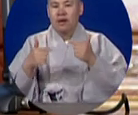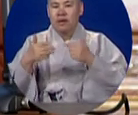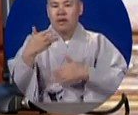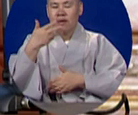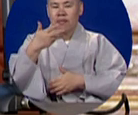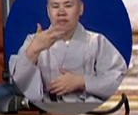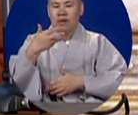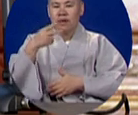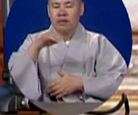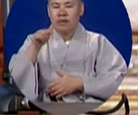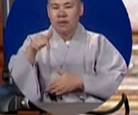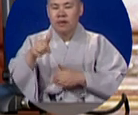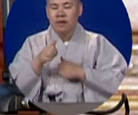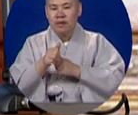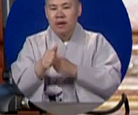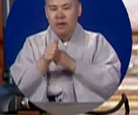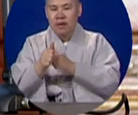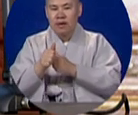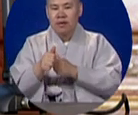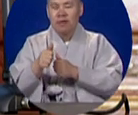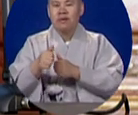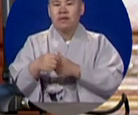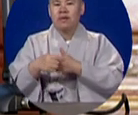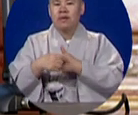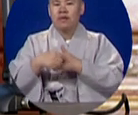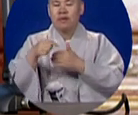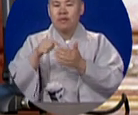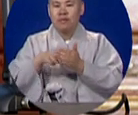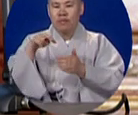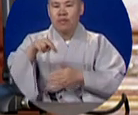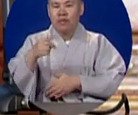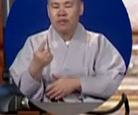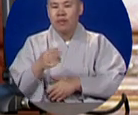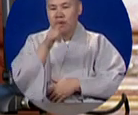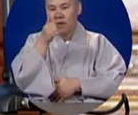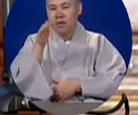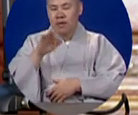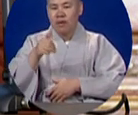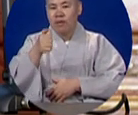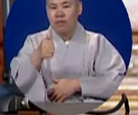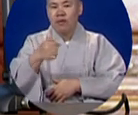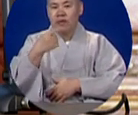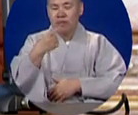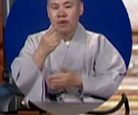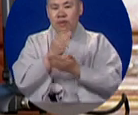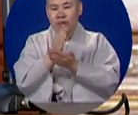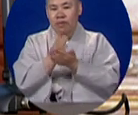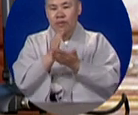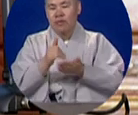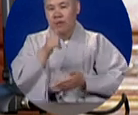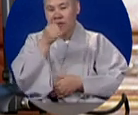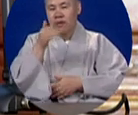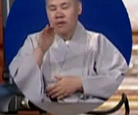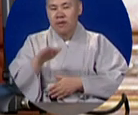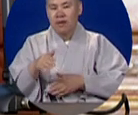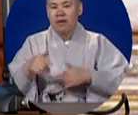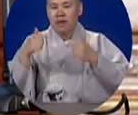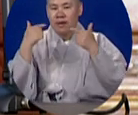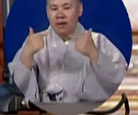심소가 있는데 50일 심소라고 그래요 근데 그건 항상